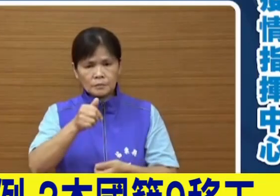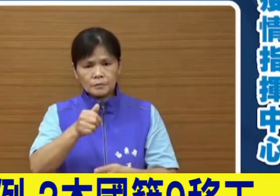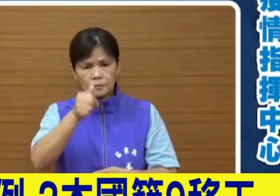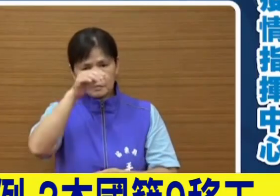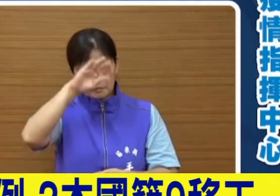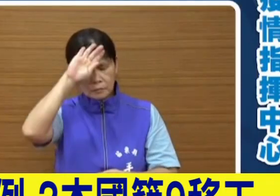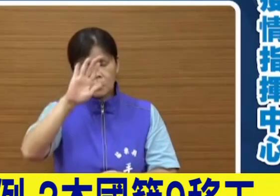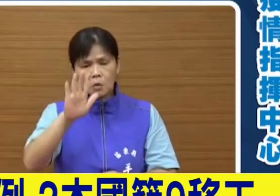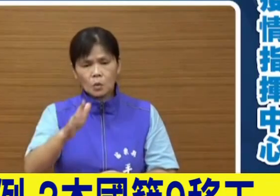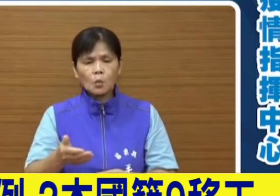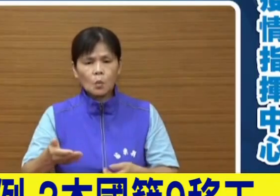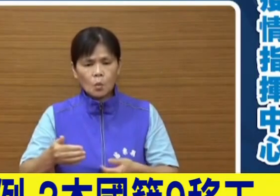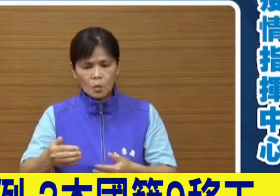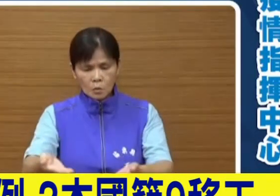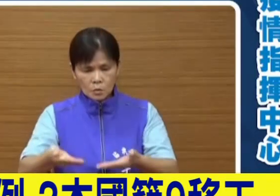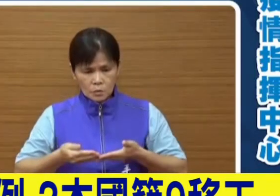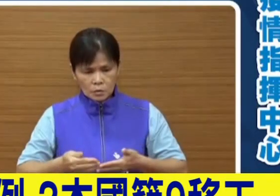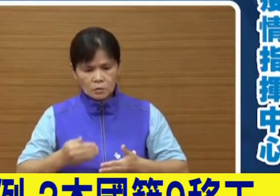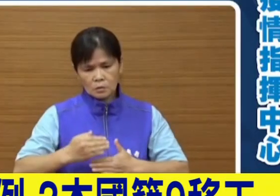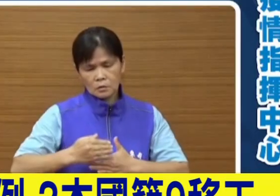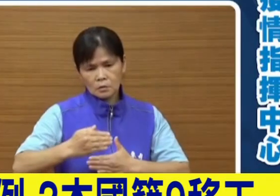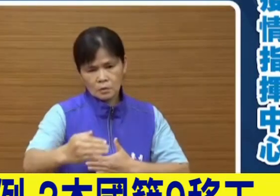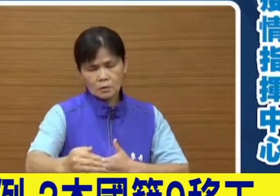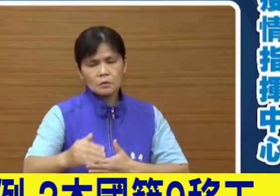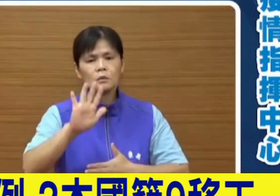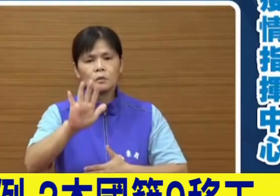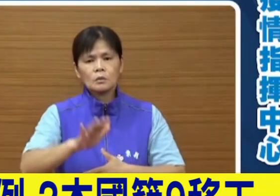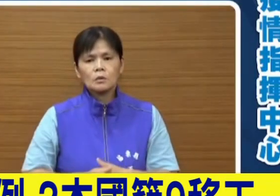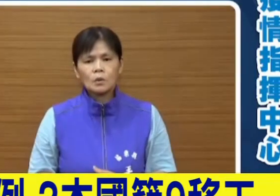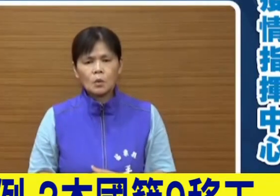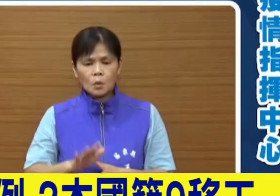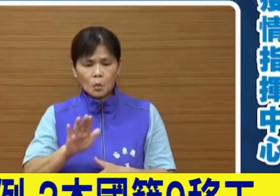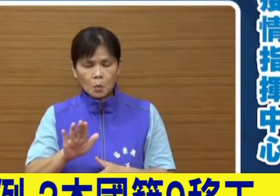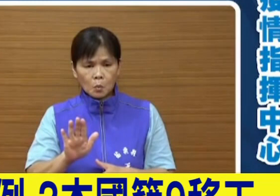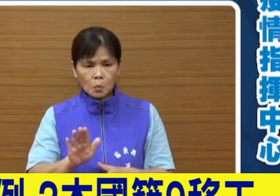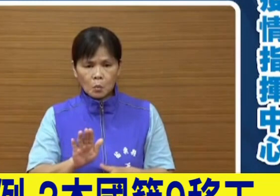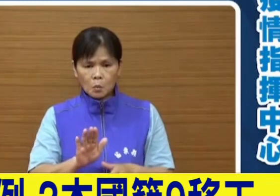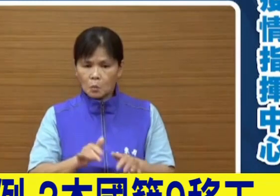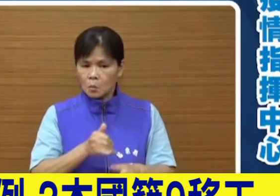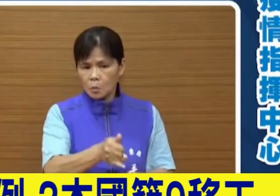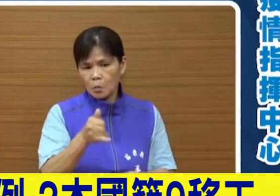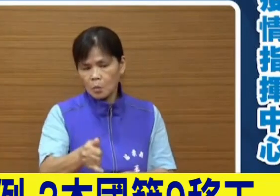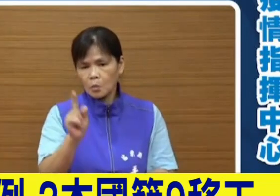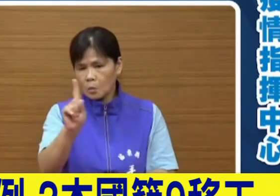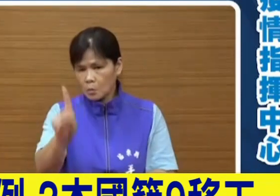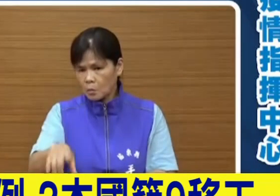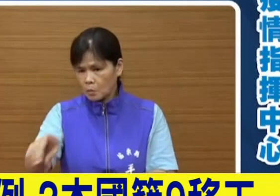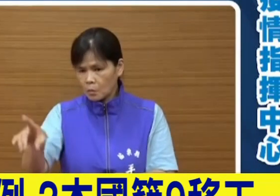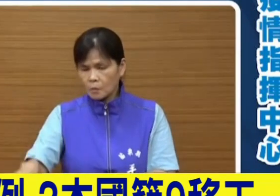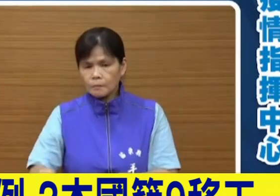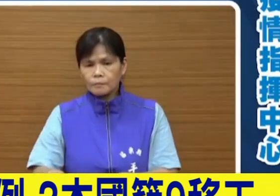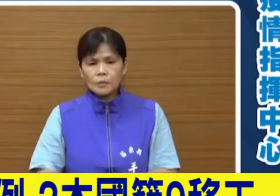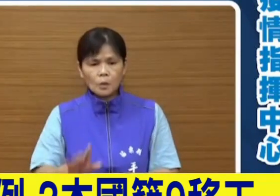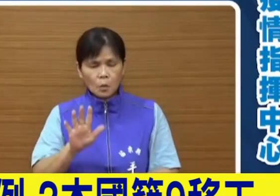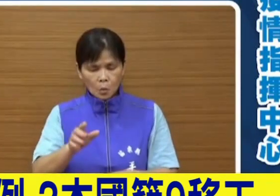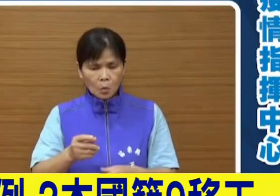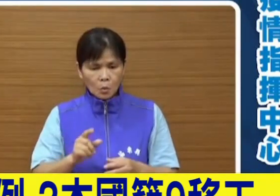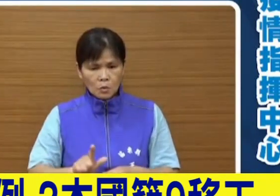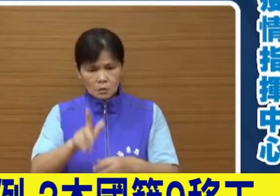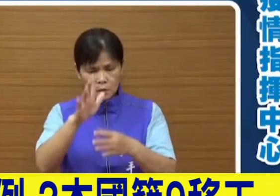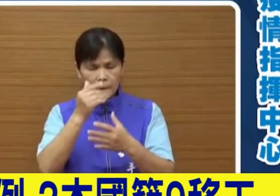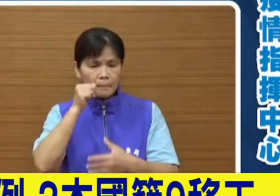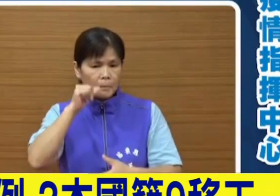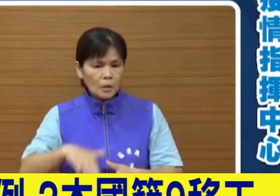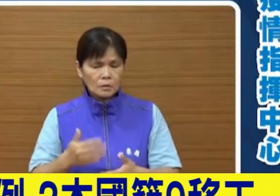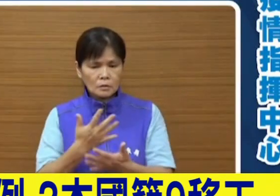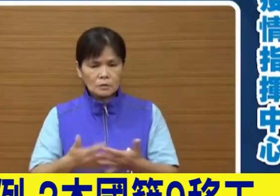经收治在隔离中，相关的足迹也已经公告在苗栗县政府的网